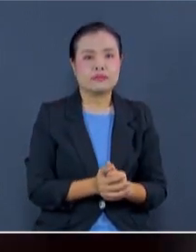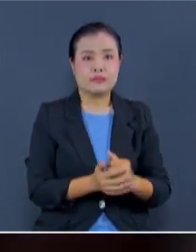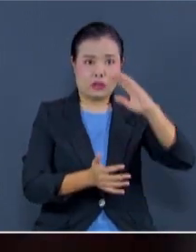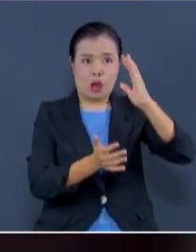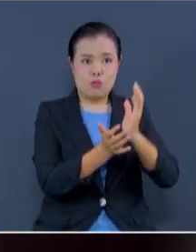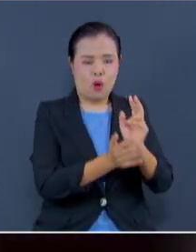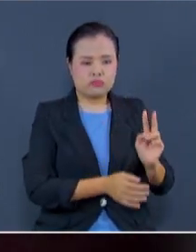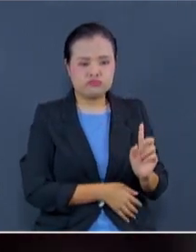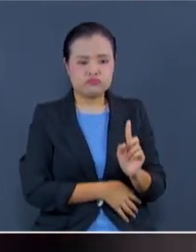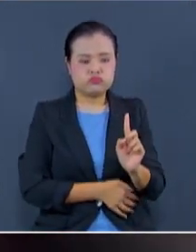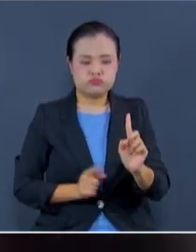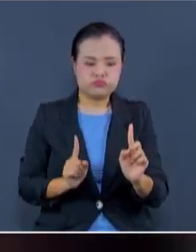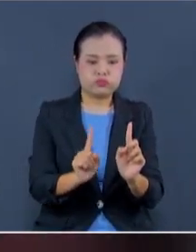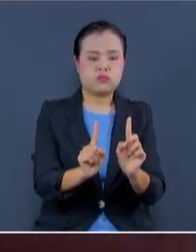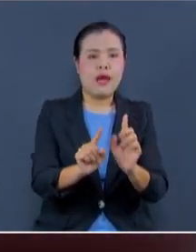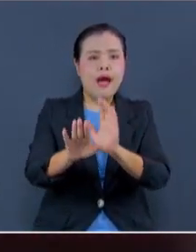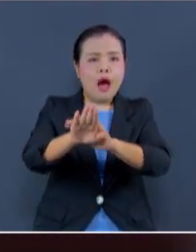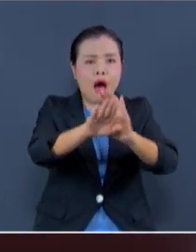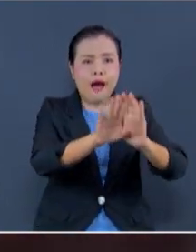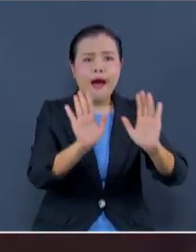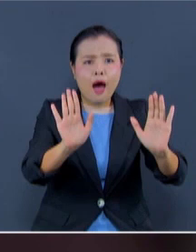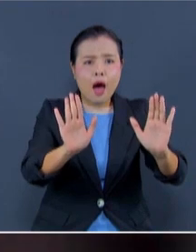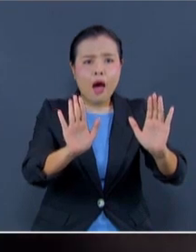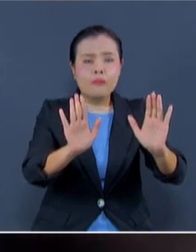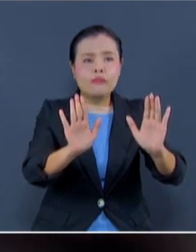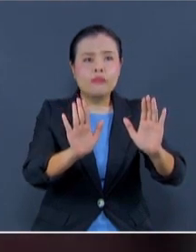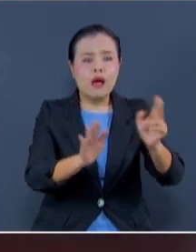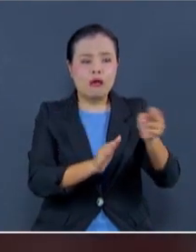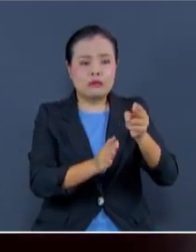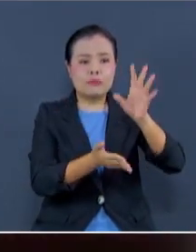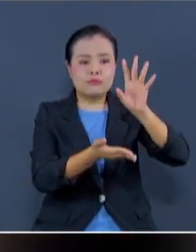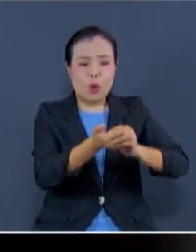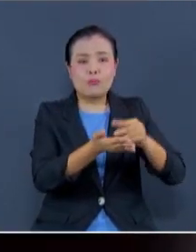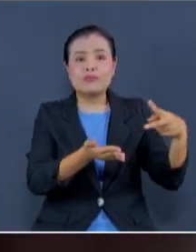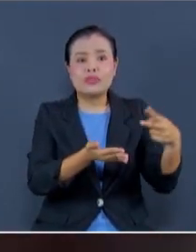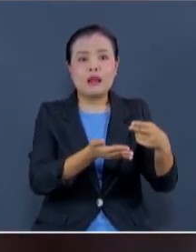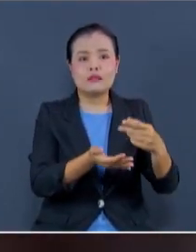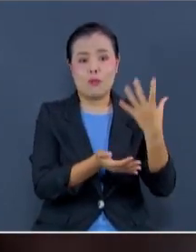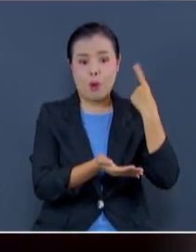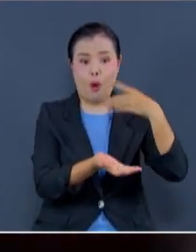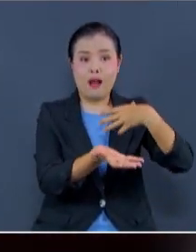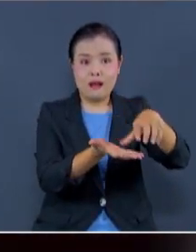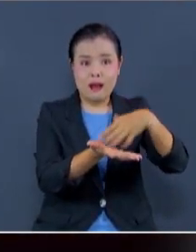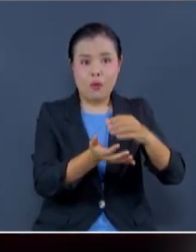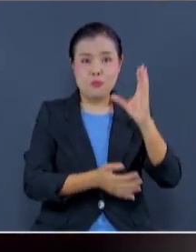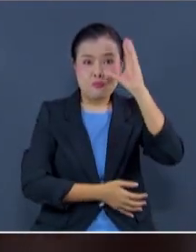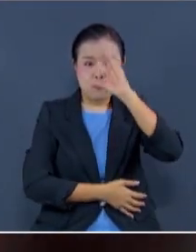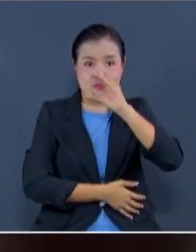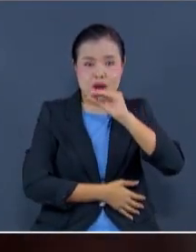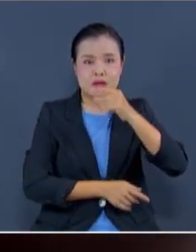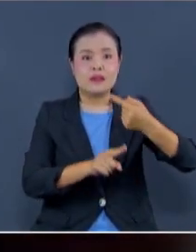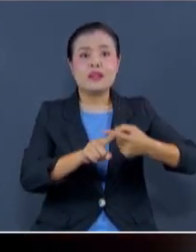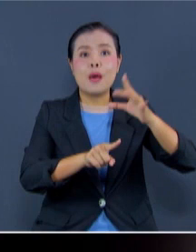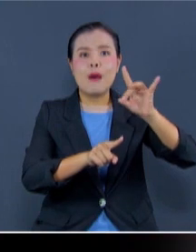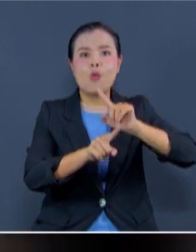ำรวจอีกนายเข้ามาห้ามปรามแล้วคลิปเนี่ยก็ตัดไป อ ันนี้ที่เราเสนอไปแล้วเมื่อวานนี้เหตุการณ์นี้เกิดขึ้นกลางดึก27สิงหา